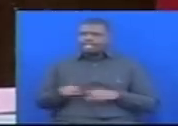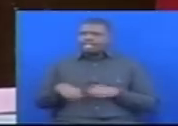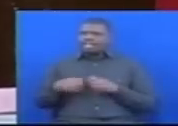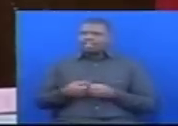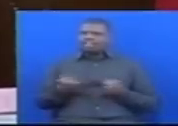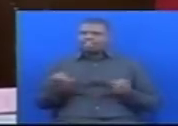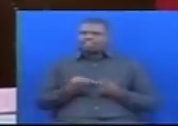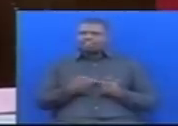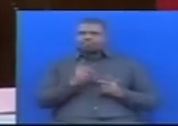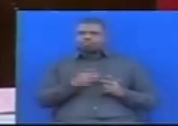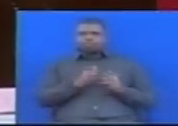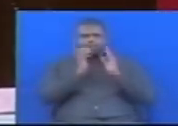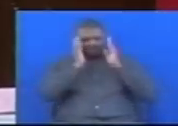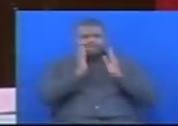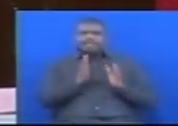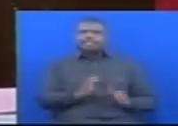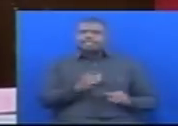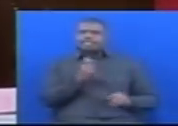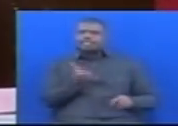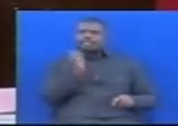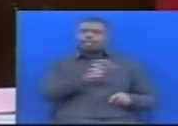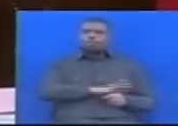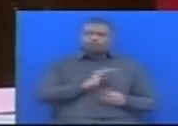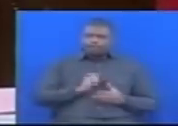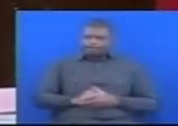lakini pia wawe na maadili ya kitaaluma.